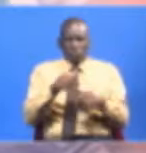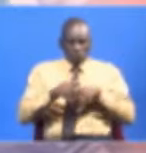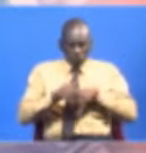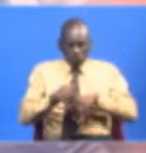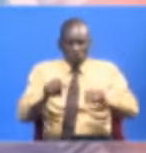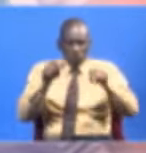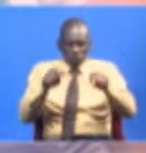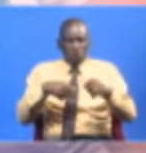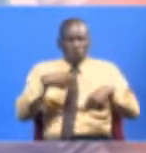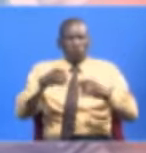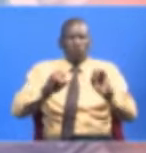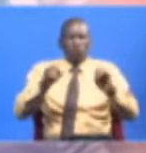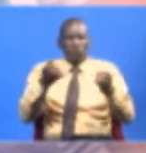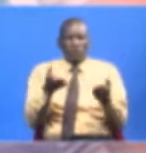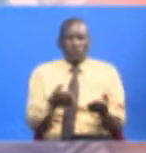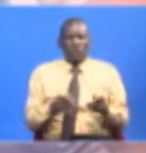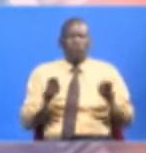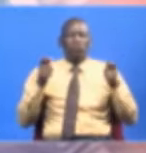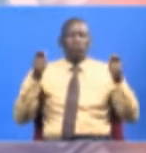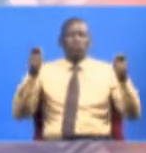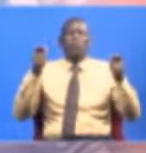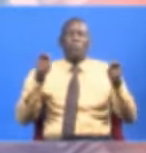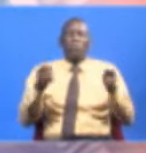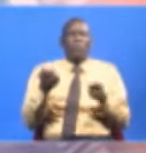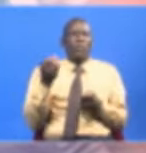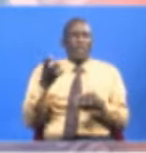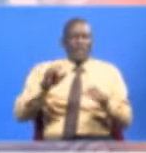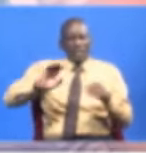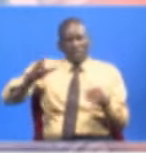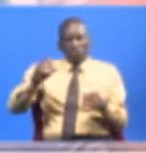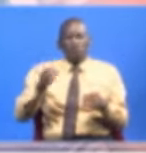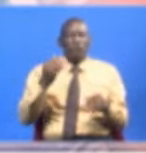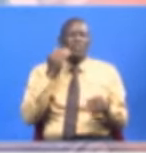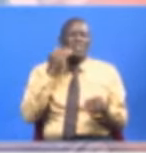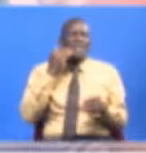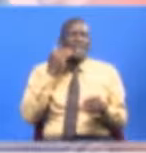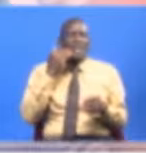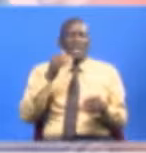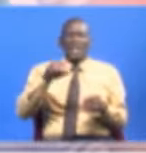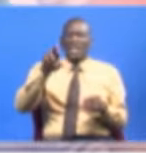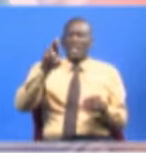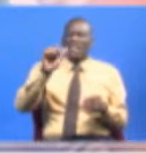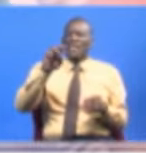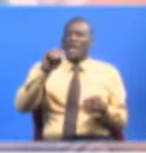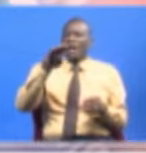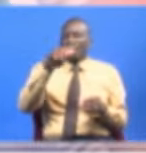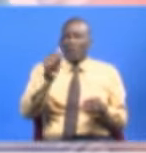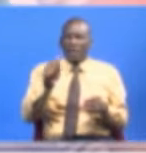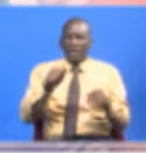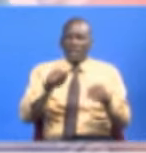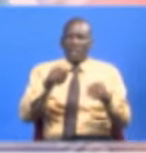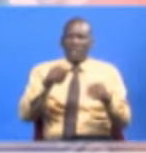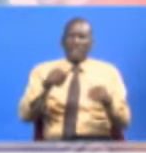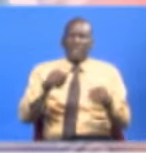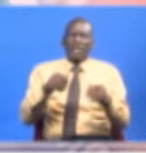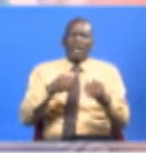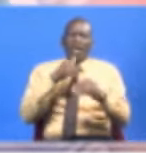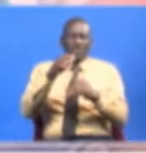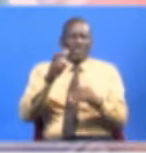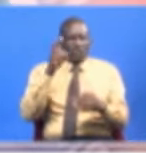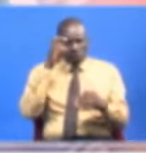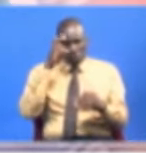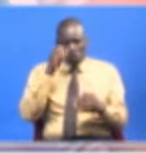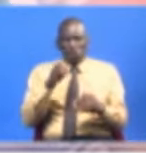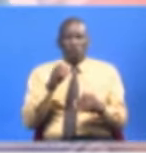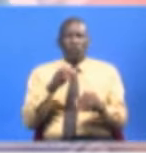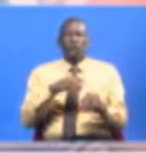Leo tuendelee na taarifa zetu. Maandamano yameshuhudiwa katika kaunti ya Siaya huko Ramba eneo bunge la Rarieda kutokana na madai ya kuripotiwa